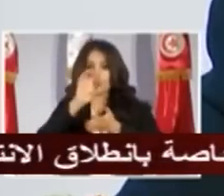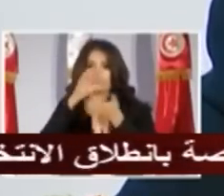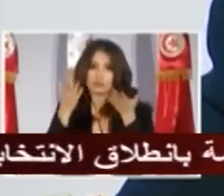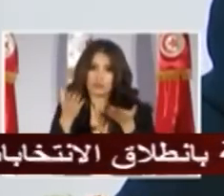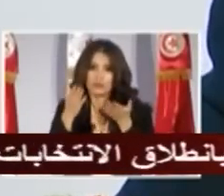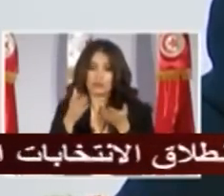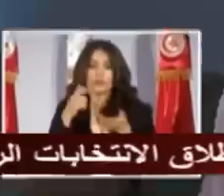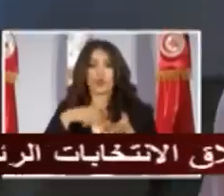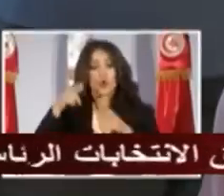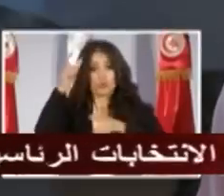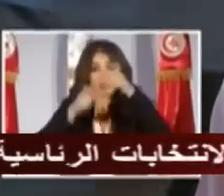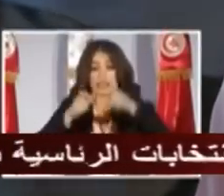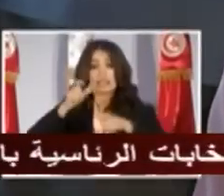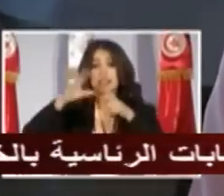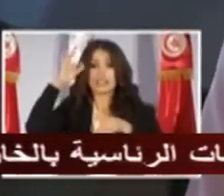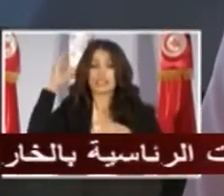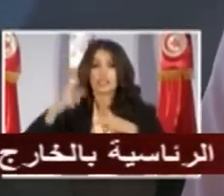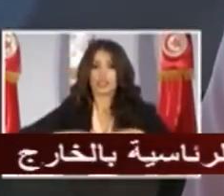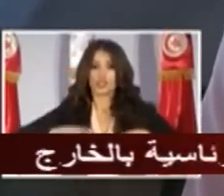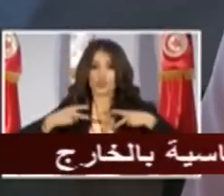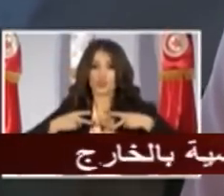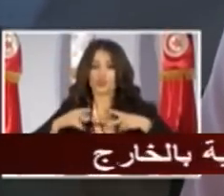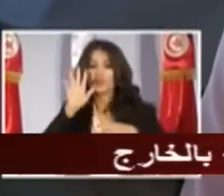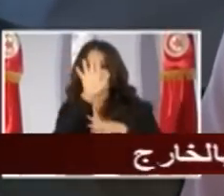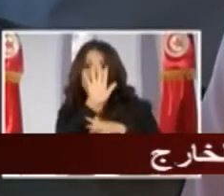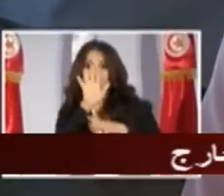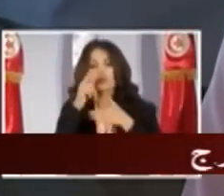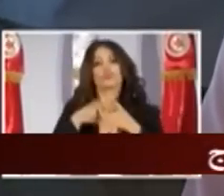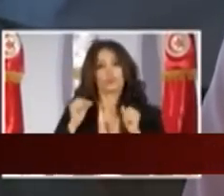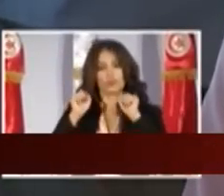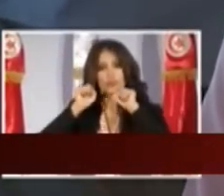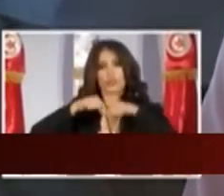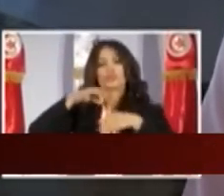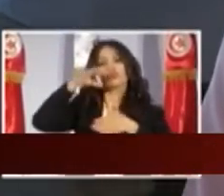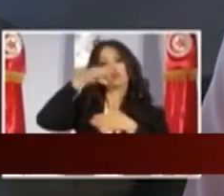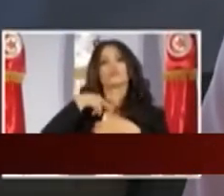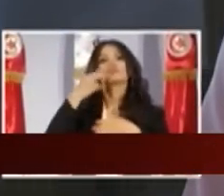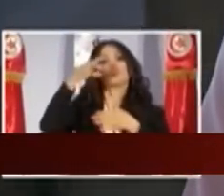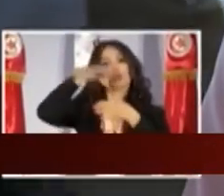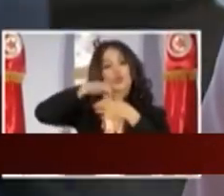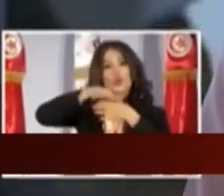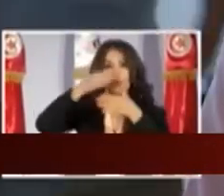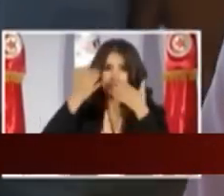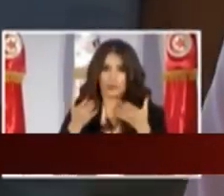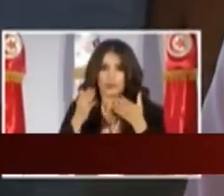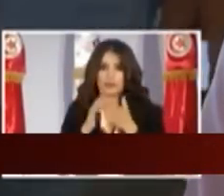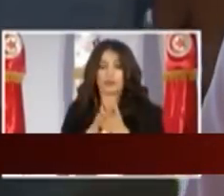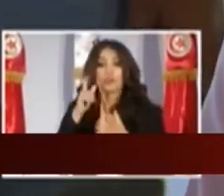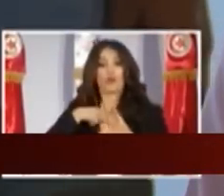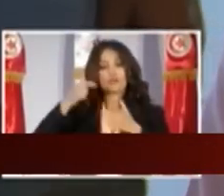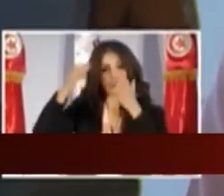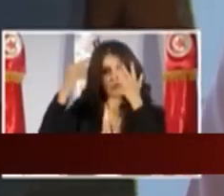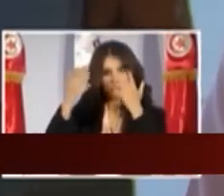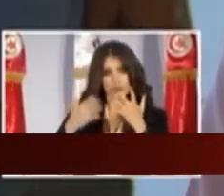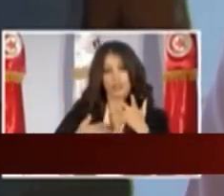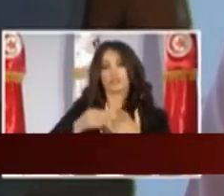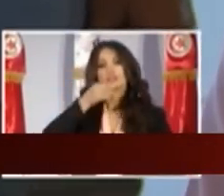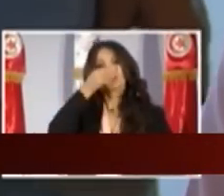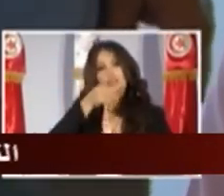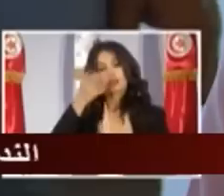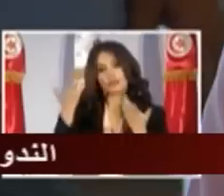اللي موجودين فيه واستراليا عندهم امكانيه التصويت لكن في سيدني العدد اللي تحكي